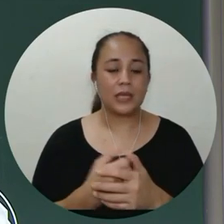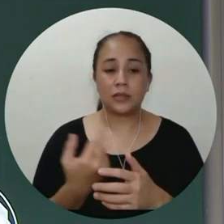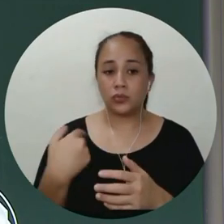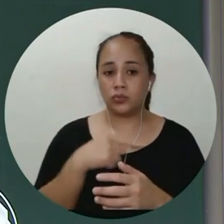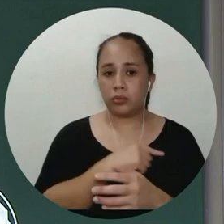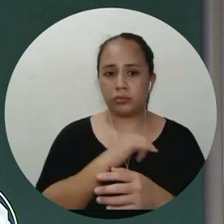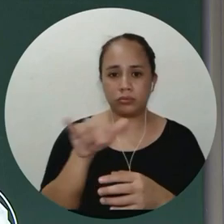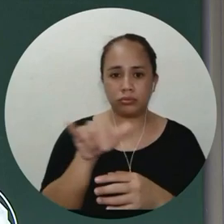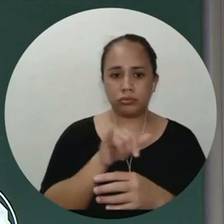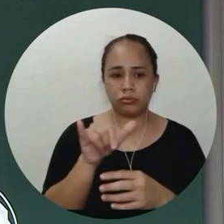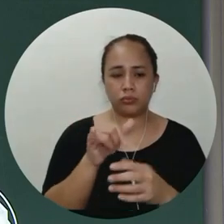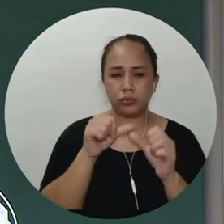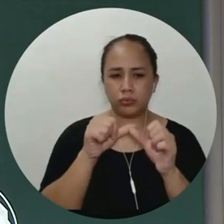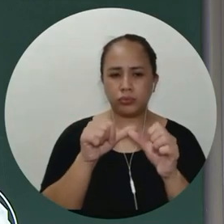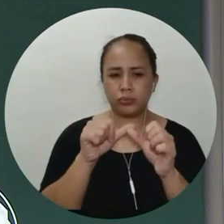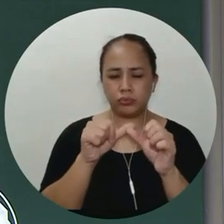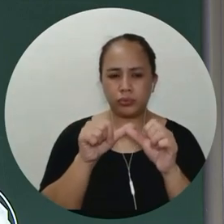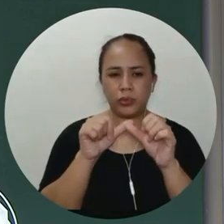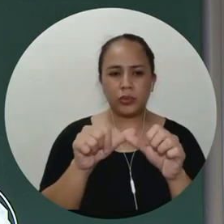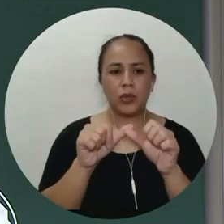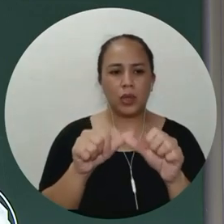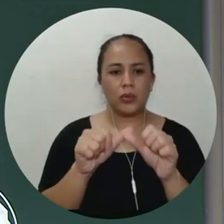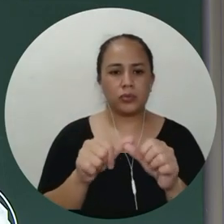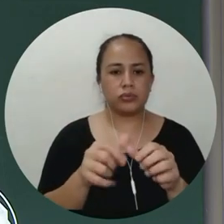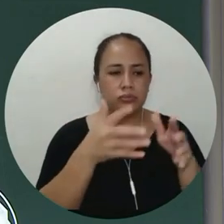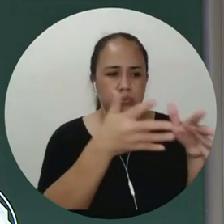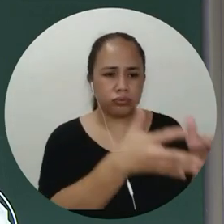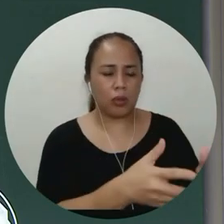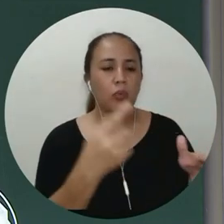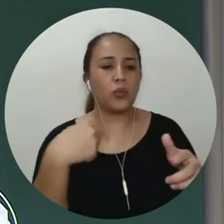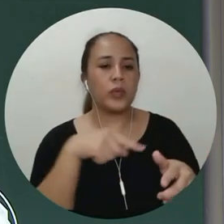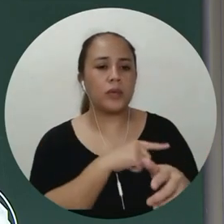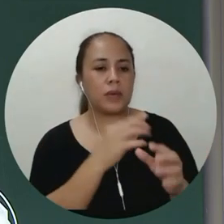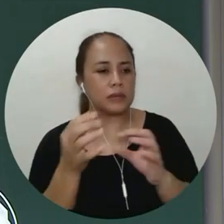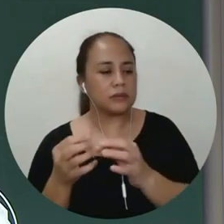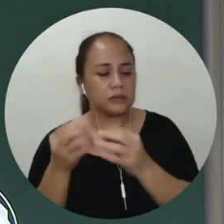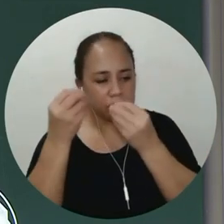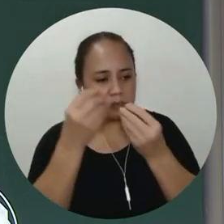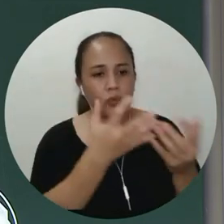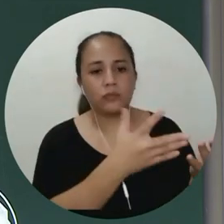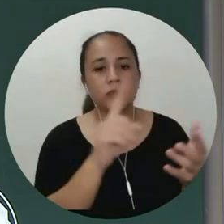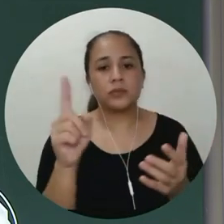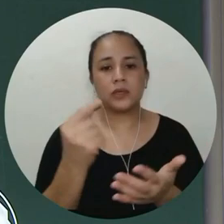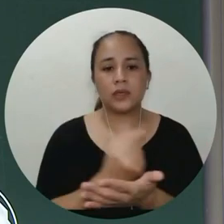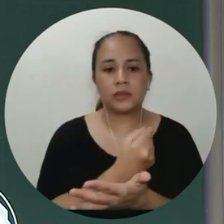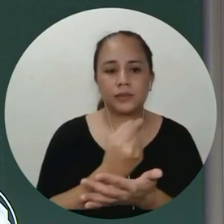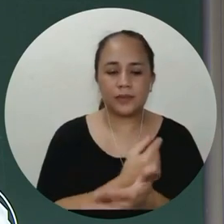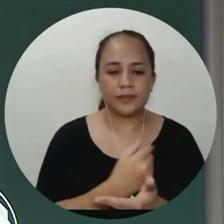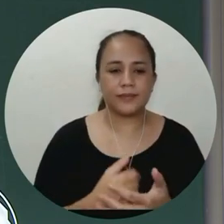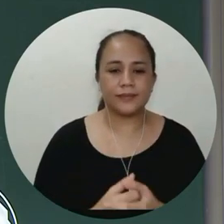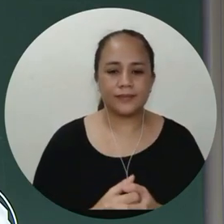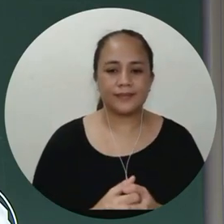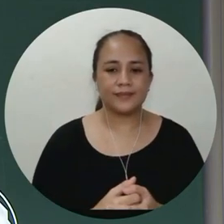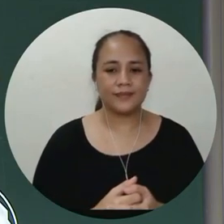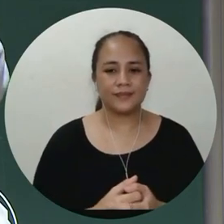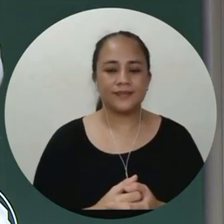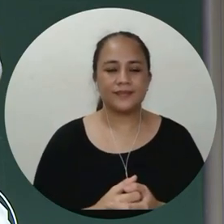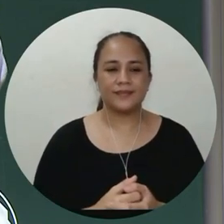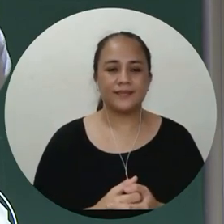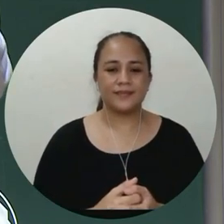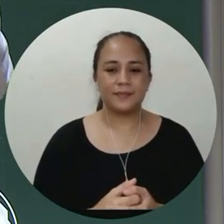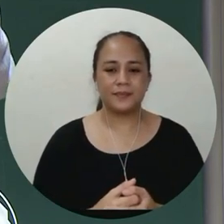ones who remain, those who will remain, those who will leave behind. That's why we must relay them the gospel. 이사야 62장